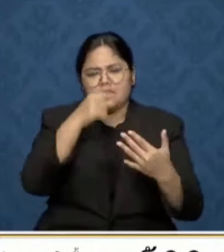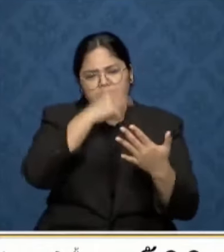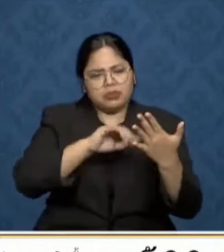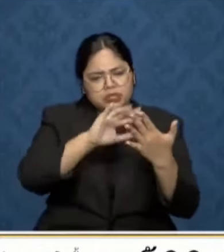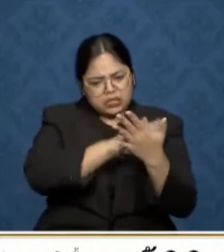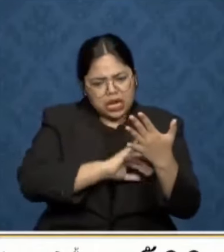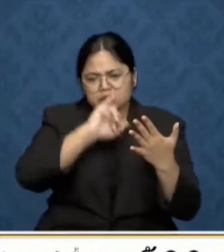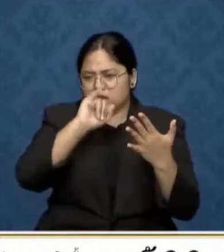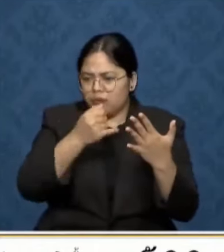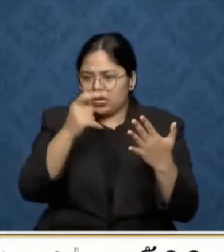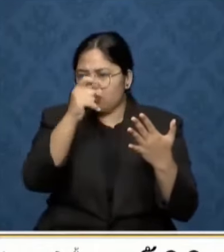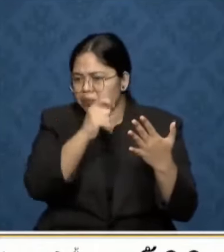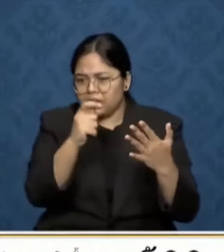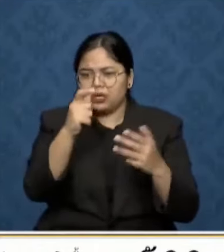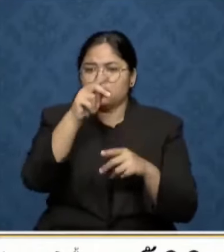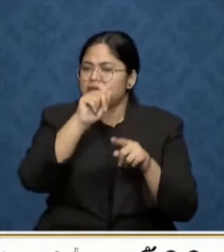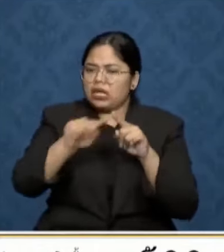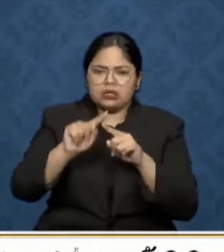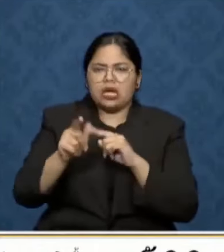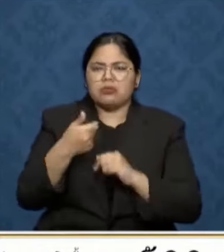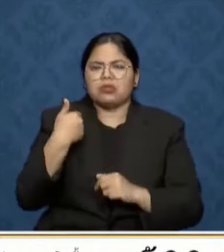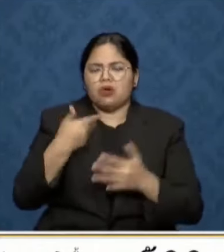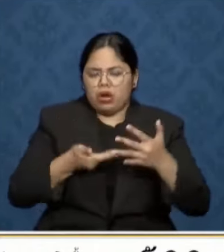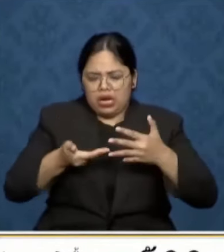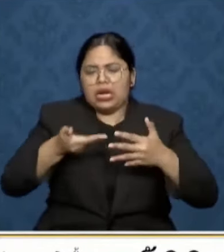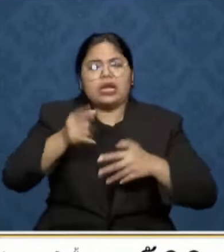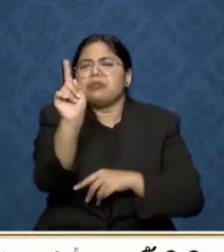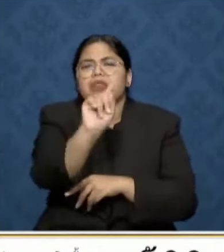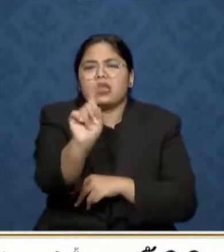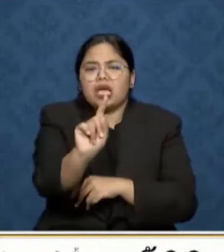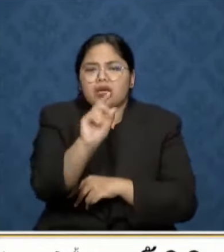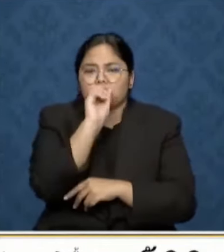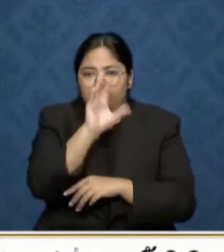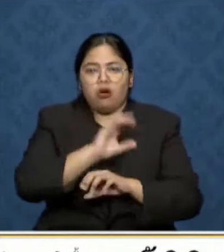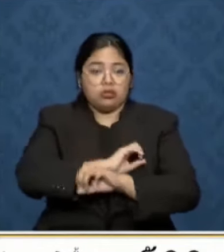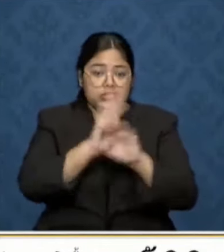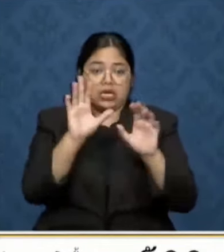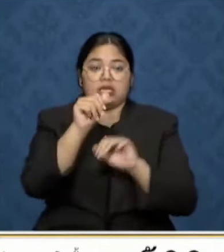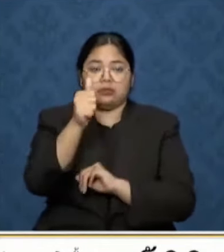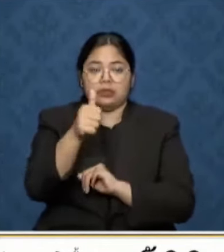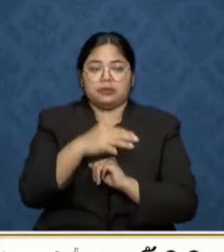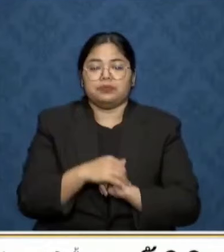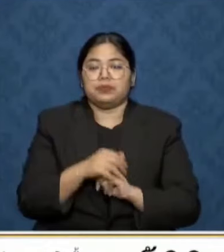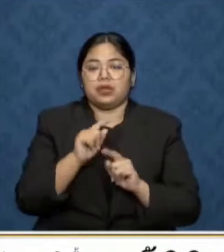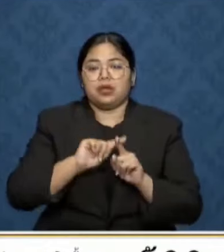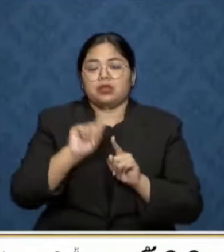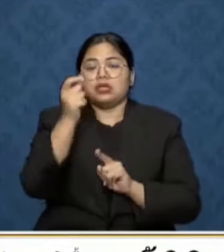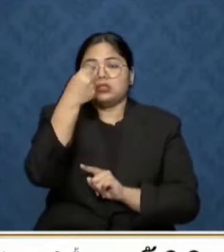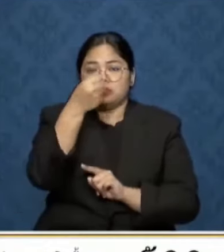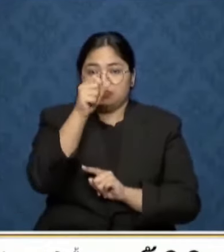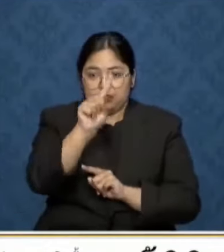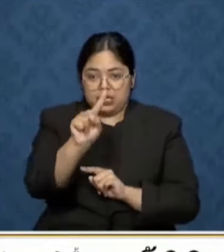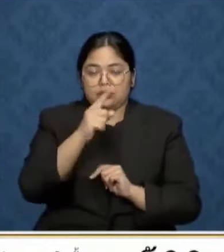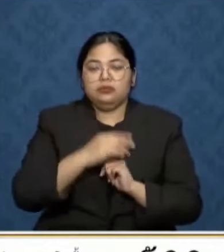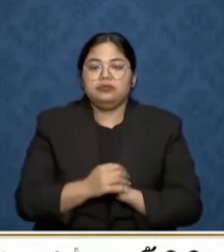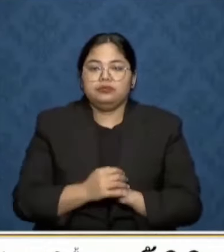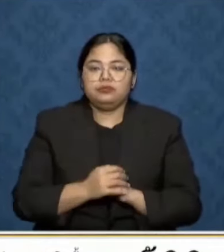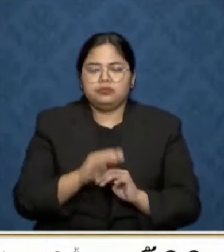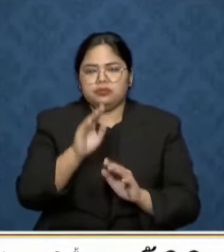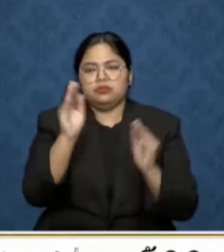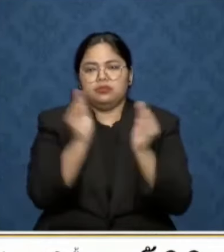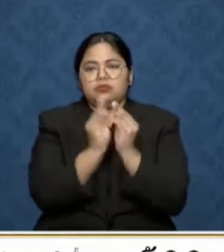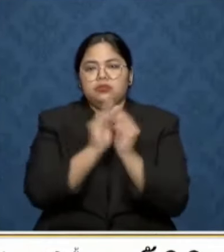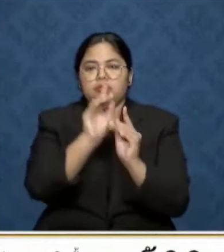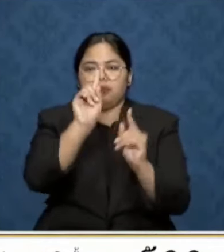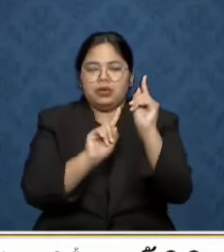หรอระดบอเภอหอระดับหมูบ้านมตระดับไหนอะ ทอมัธาน101 ครัรายงานการปเมอน 9 คะแหน